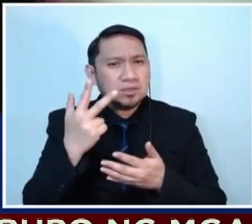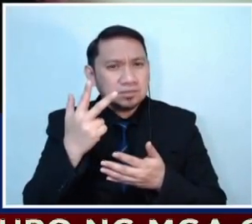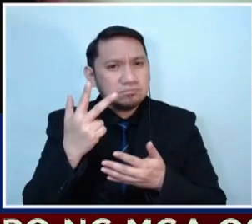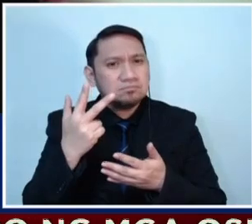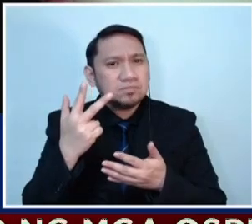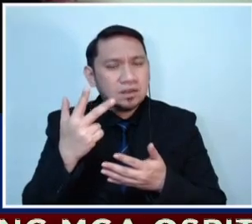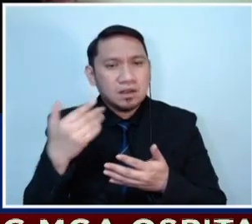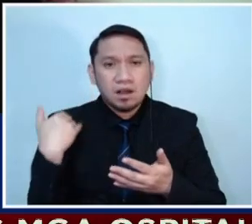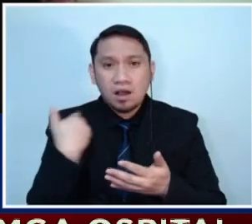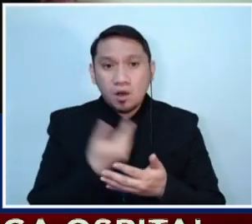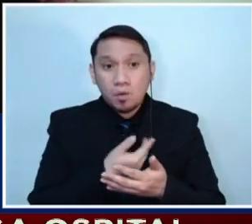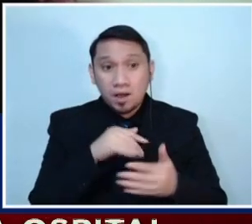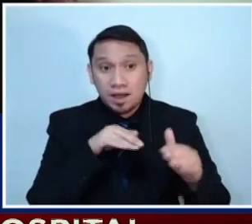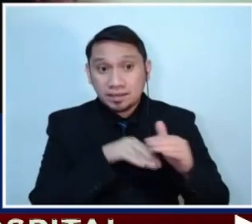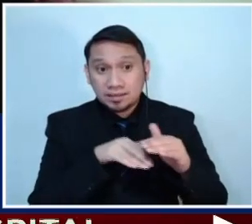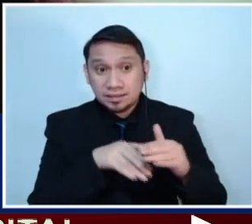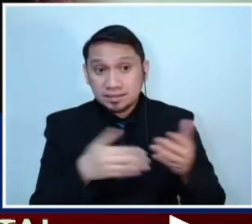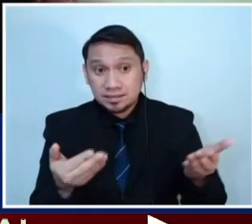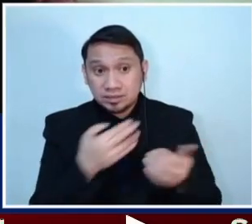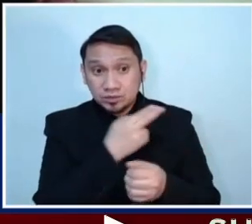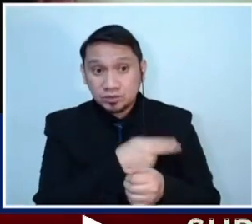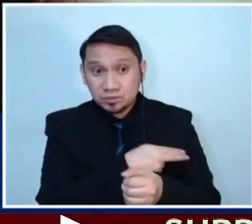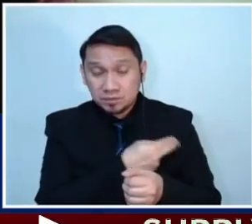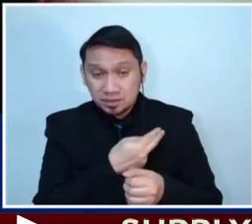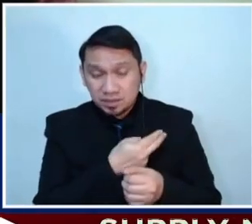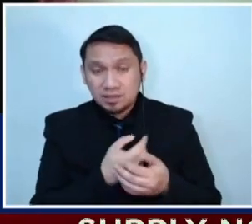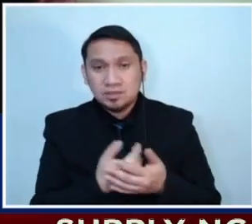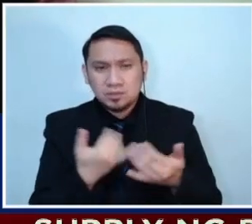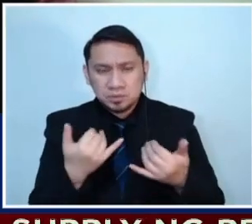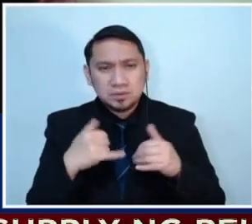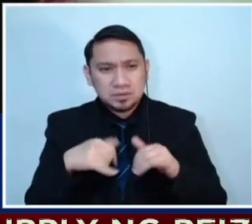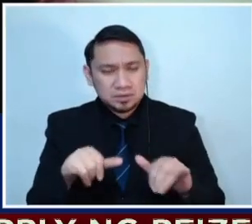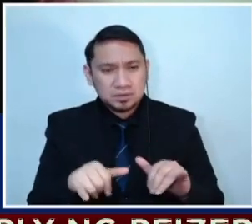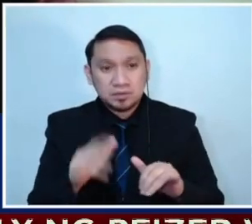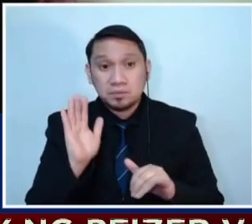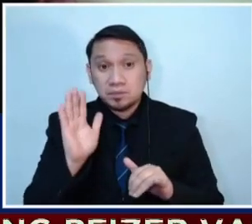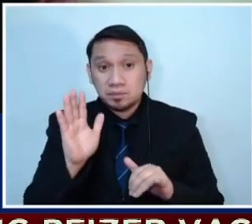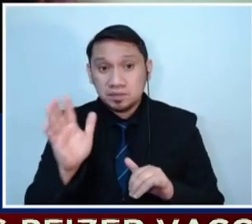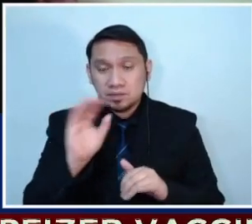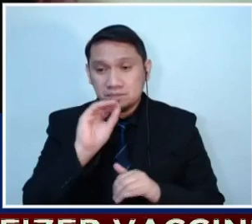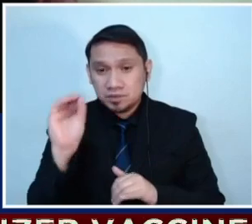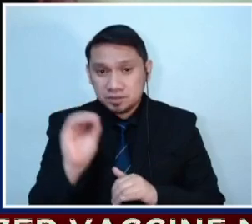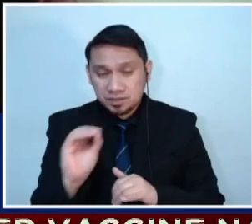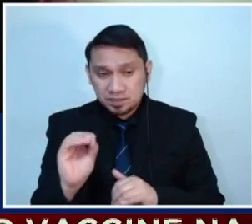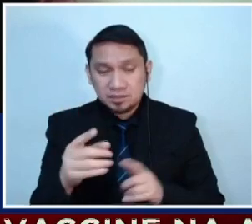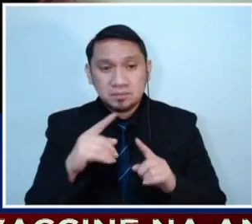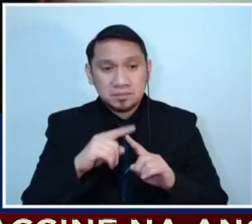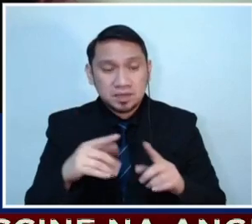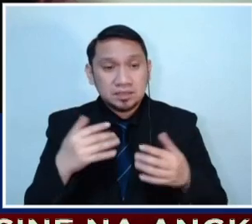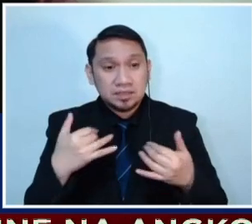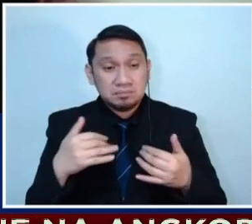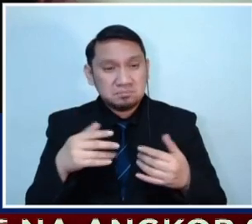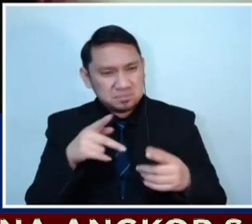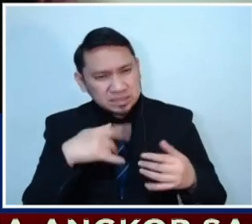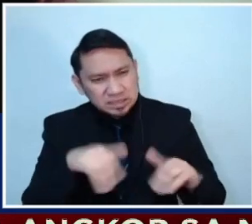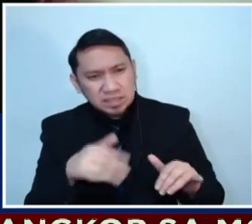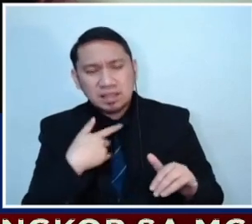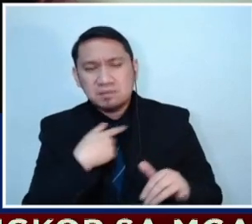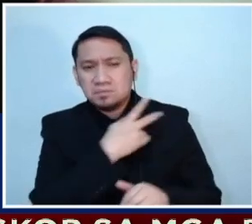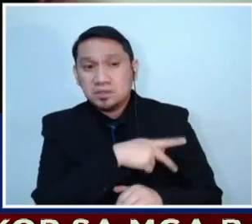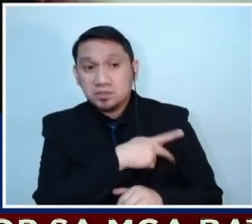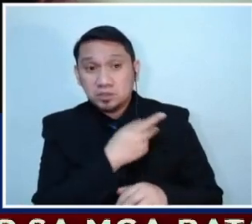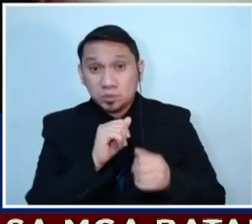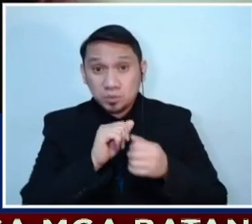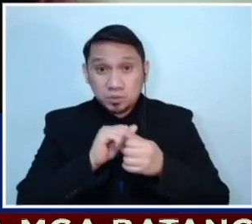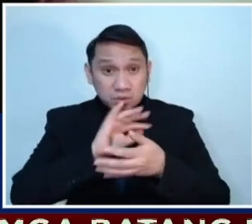our capacity has been maintained to less than 50%. We still have patients with COVID. We also have